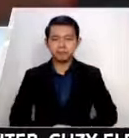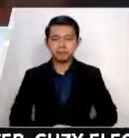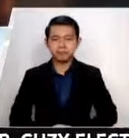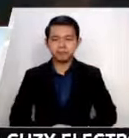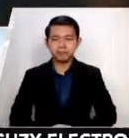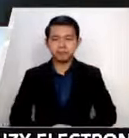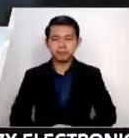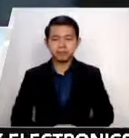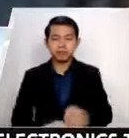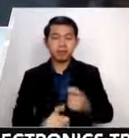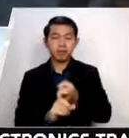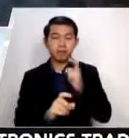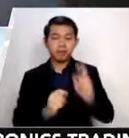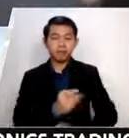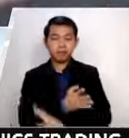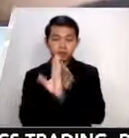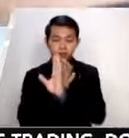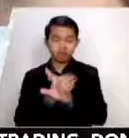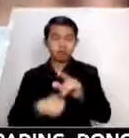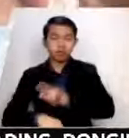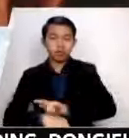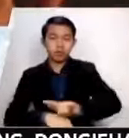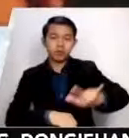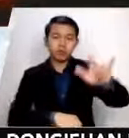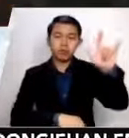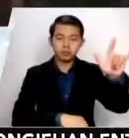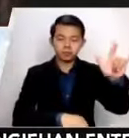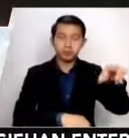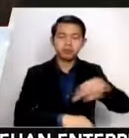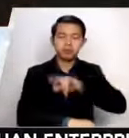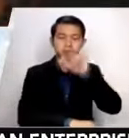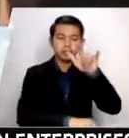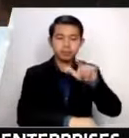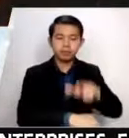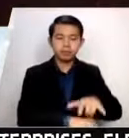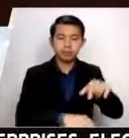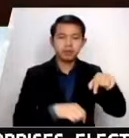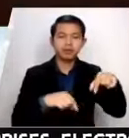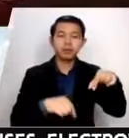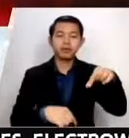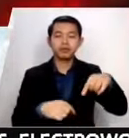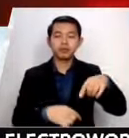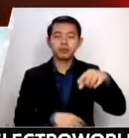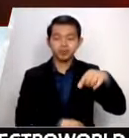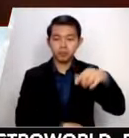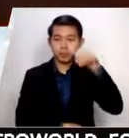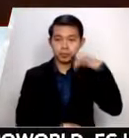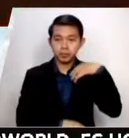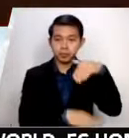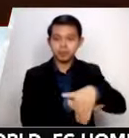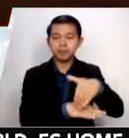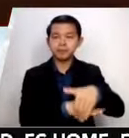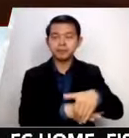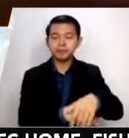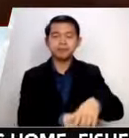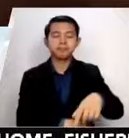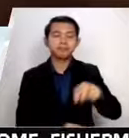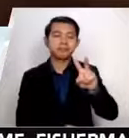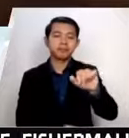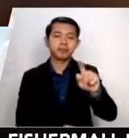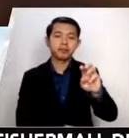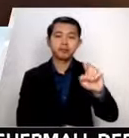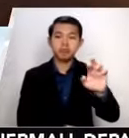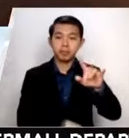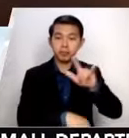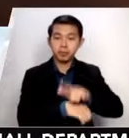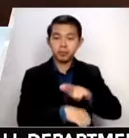inilipad sakay ng C130 sina Kiboy at apat na iba pang kapa akusado kagabi paglapag sa vill airbase dinala si Kiboy